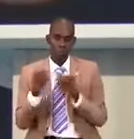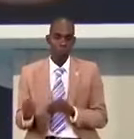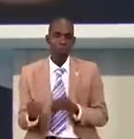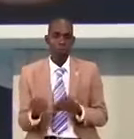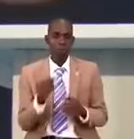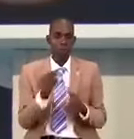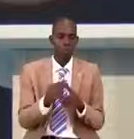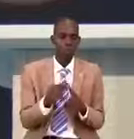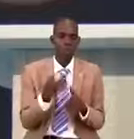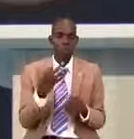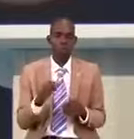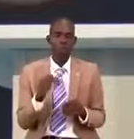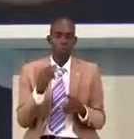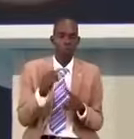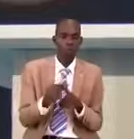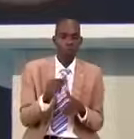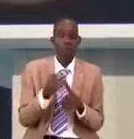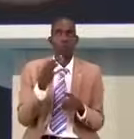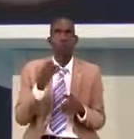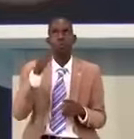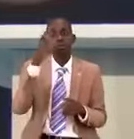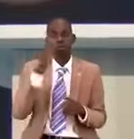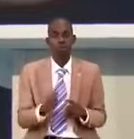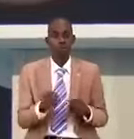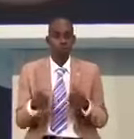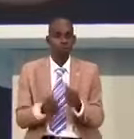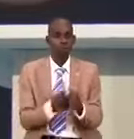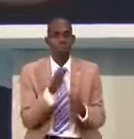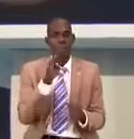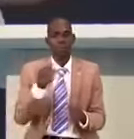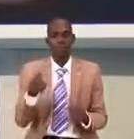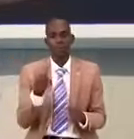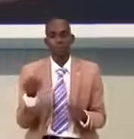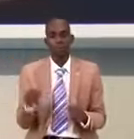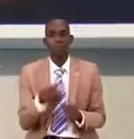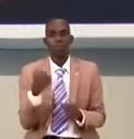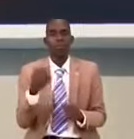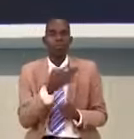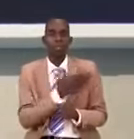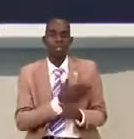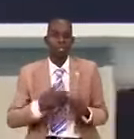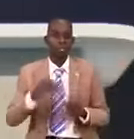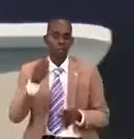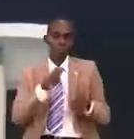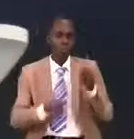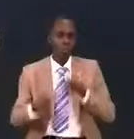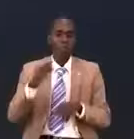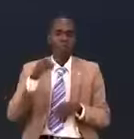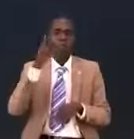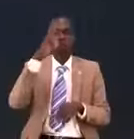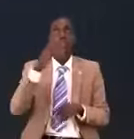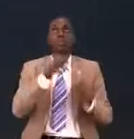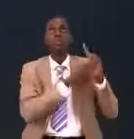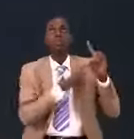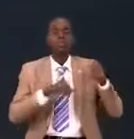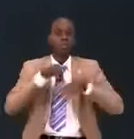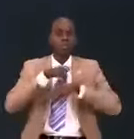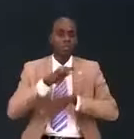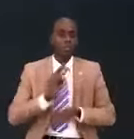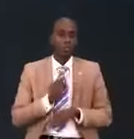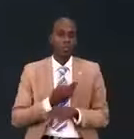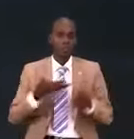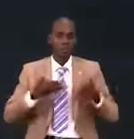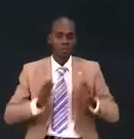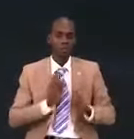peuple Dieu le Seigneur nous a commis allons-y et possédons le pays je prie que Dieu